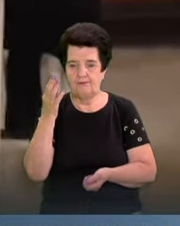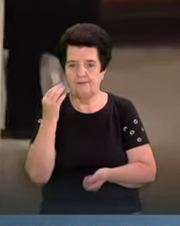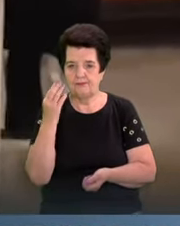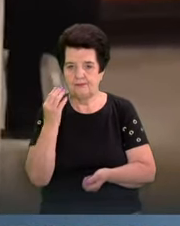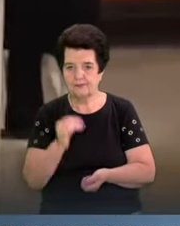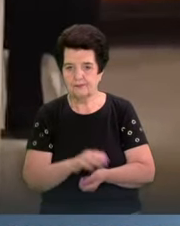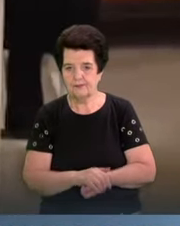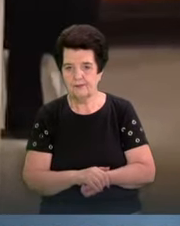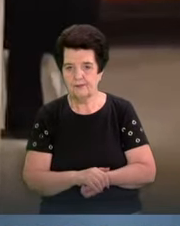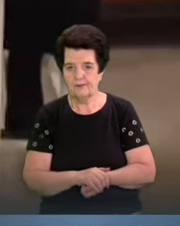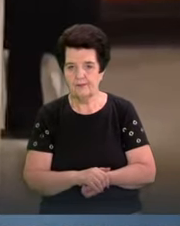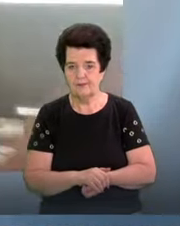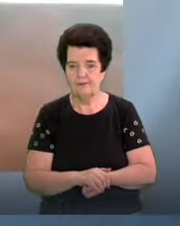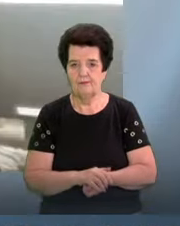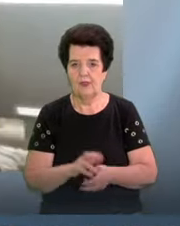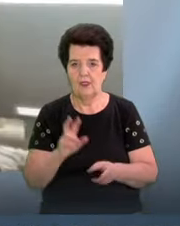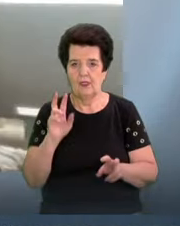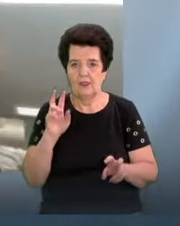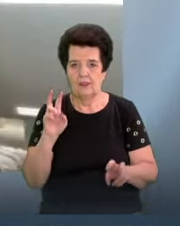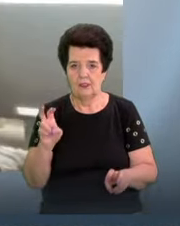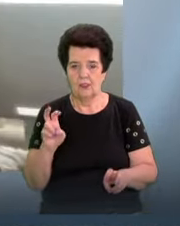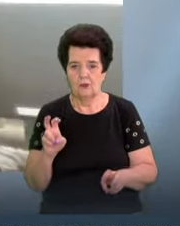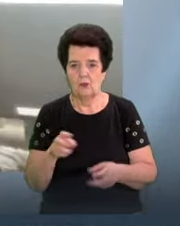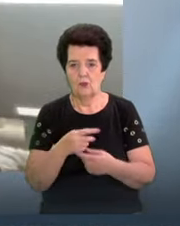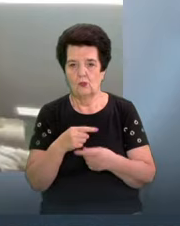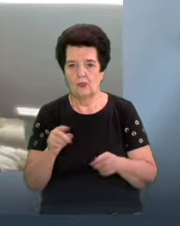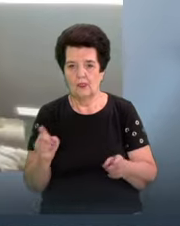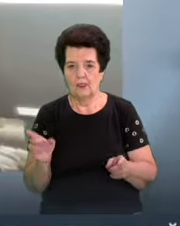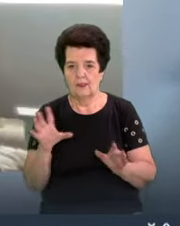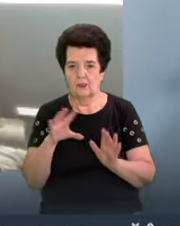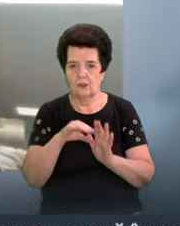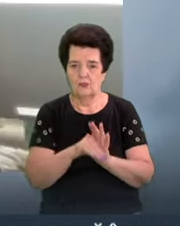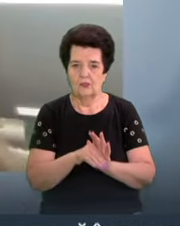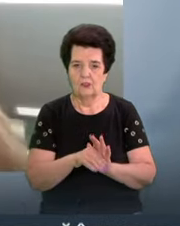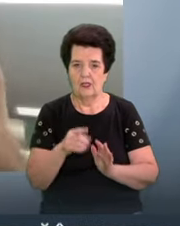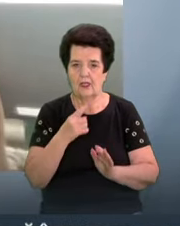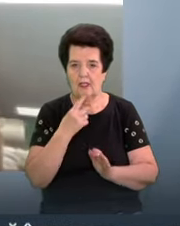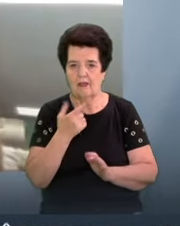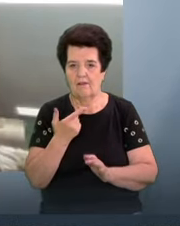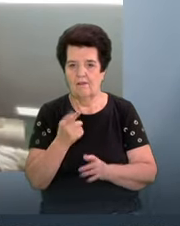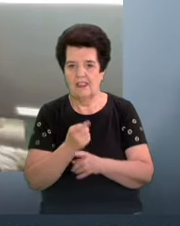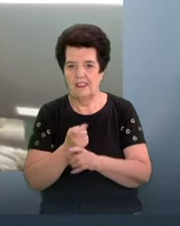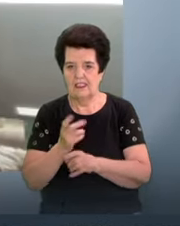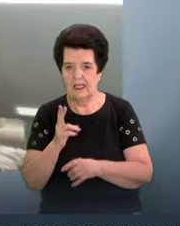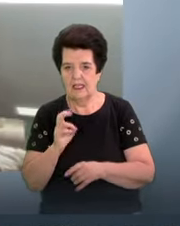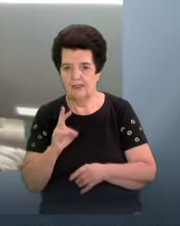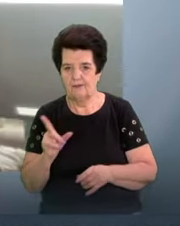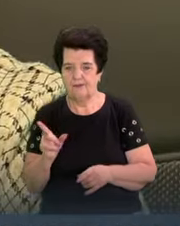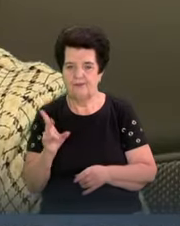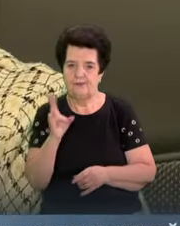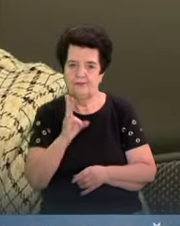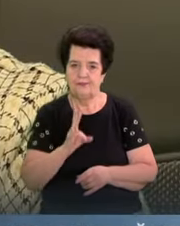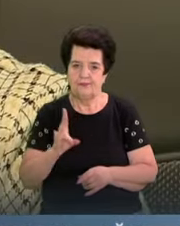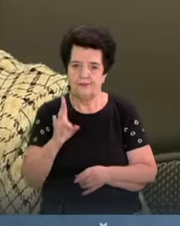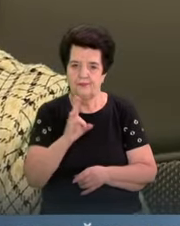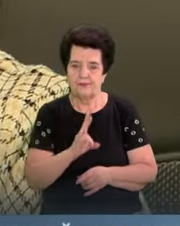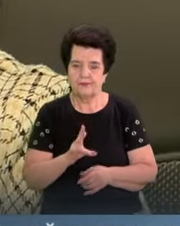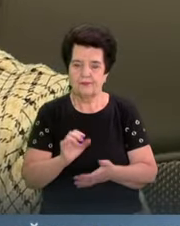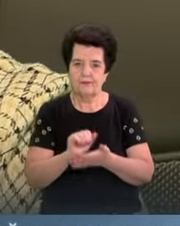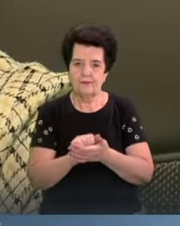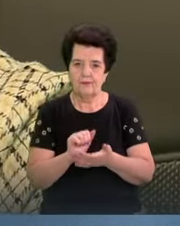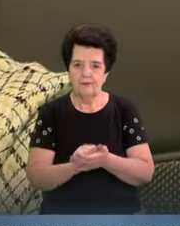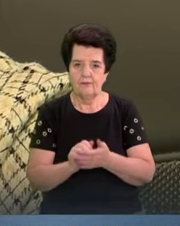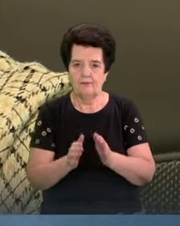Dacopatia este titlul uneia și alta e un fel de introducere în lingvistică. Iar în luna noiembrie am să public o